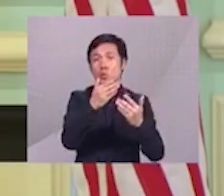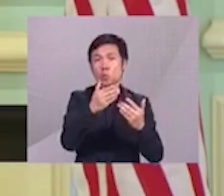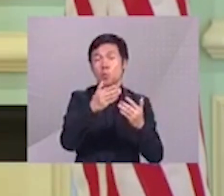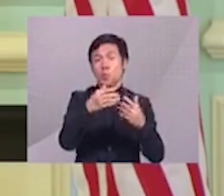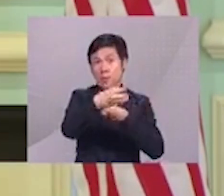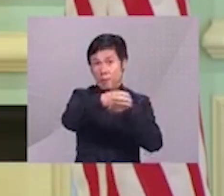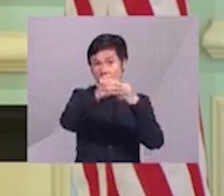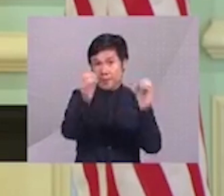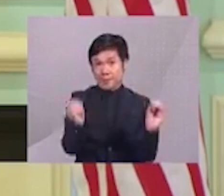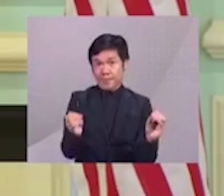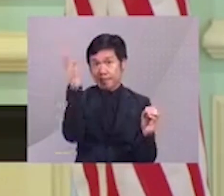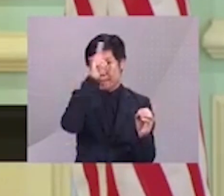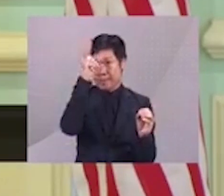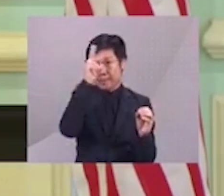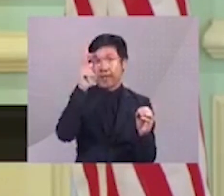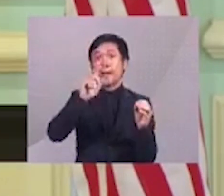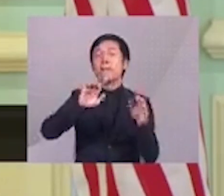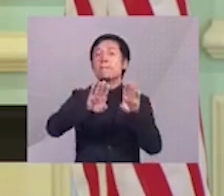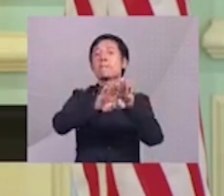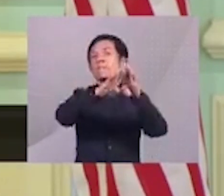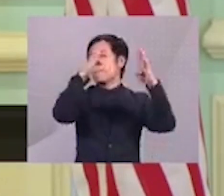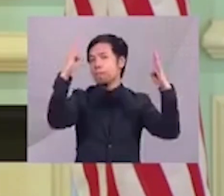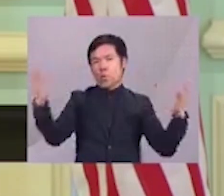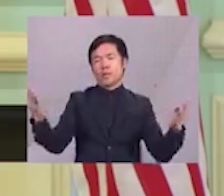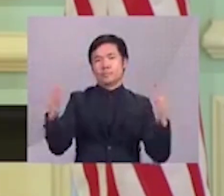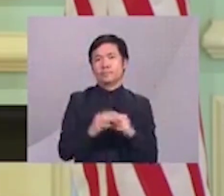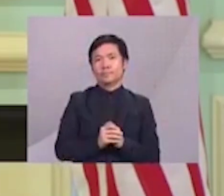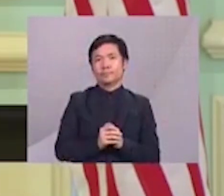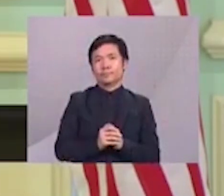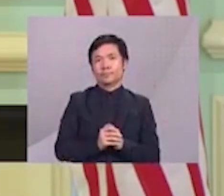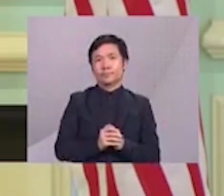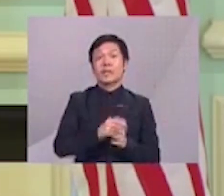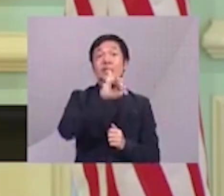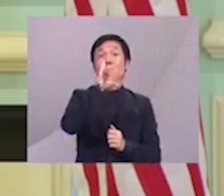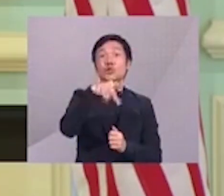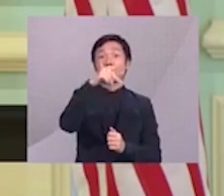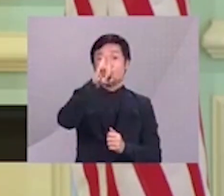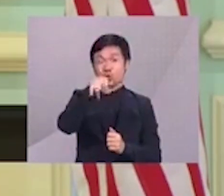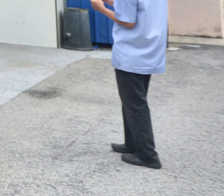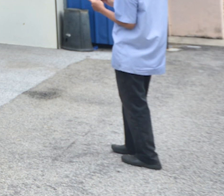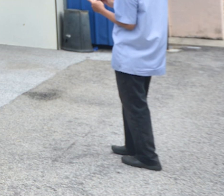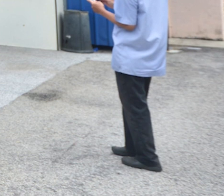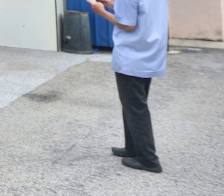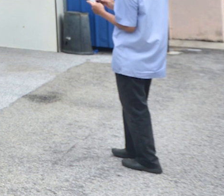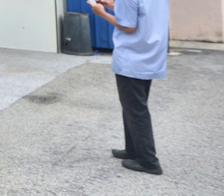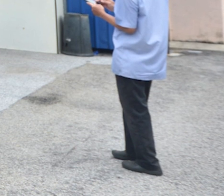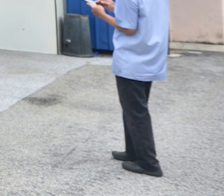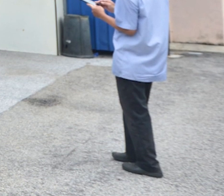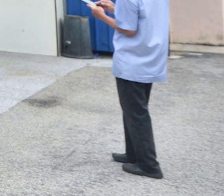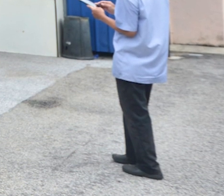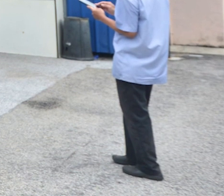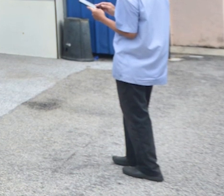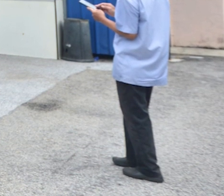terutamanya kaunter perkhidmatan, dibuka sepenuhnya. Kaunter JPJ ataupun Jabatan Pengangkutan